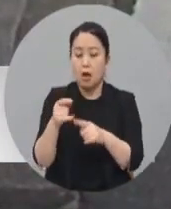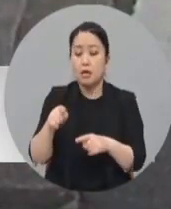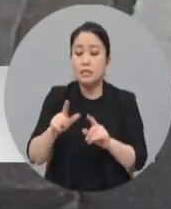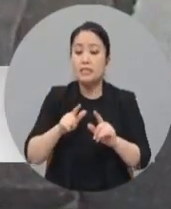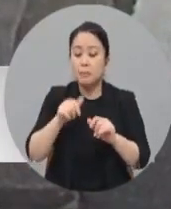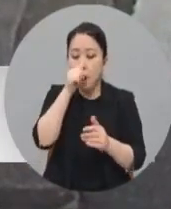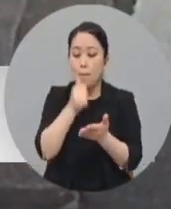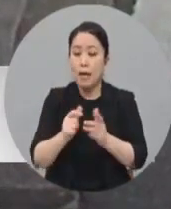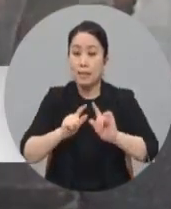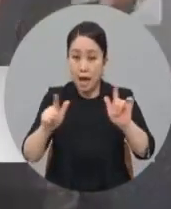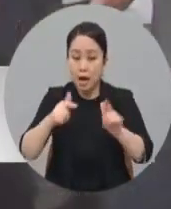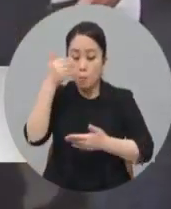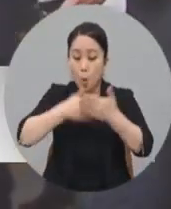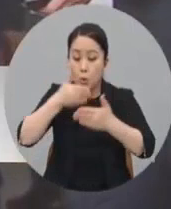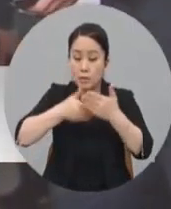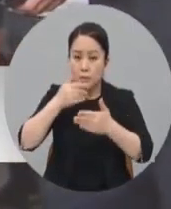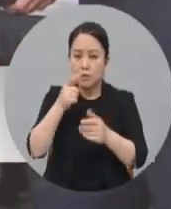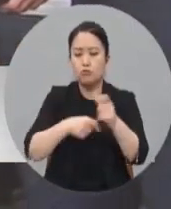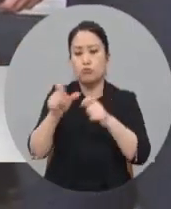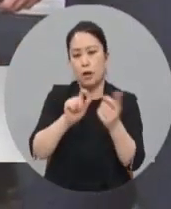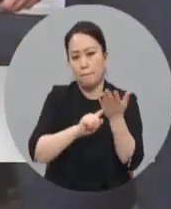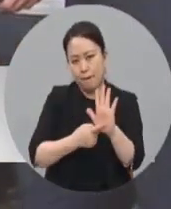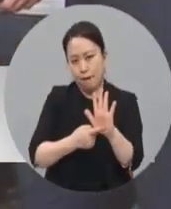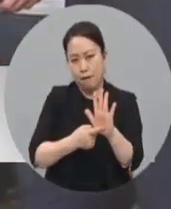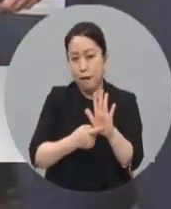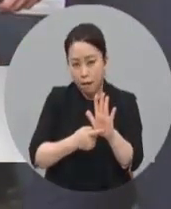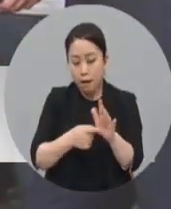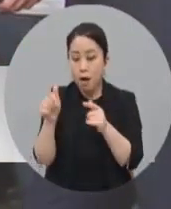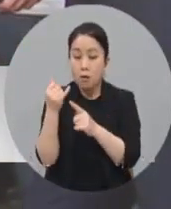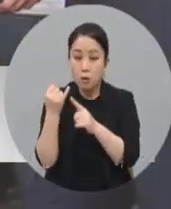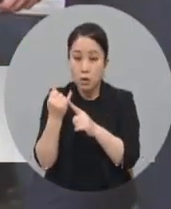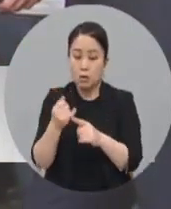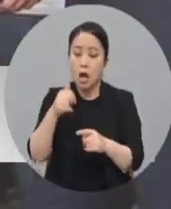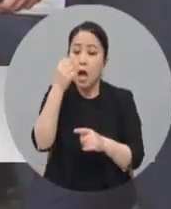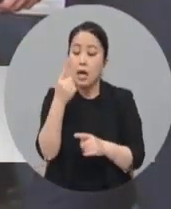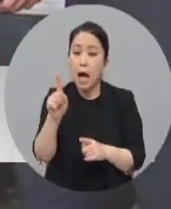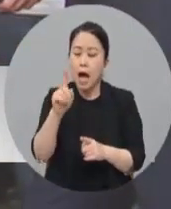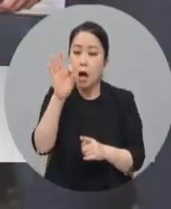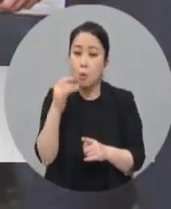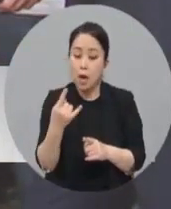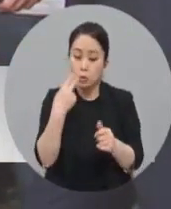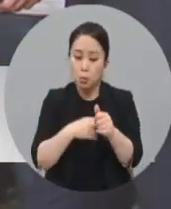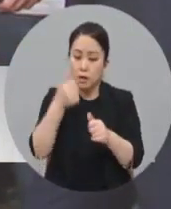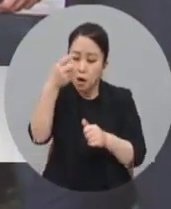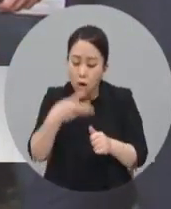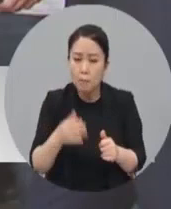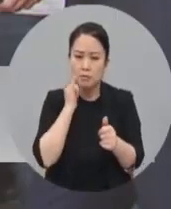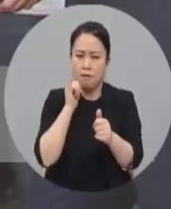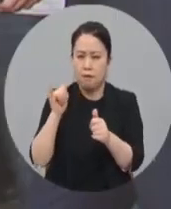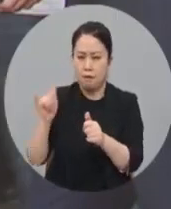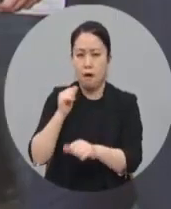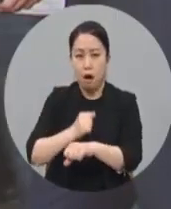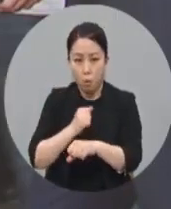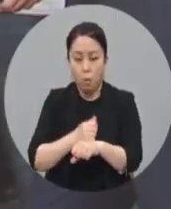공개됐습니다. 정유정은 범행 전 과외교사 여러 명에게 직접 연락을 하는 등 광범위하게 범행 대상을